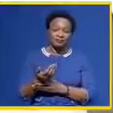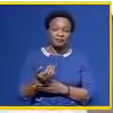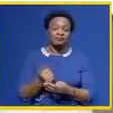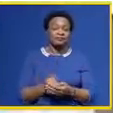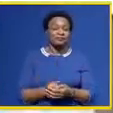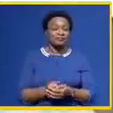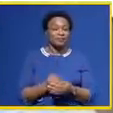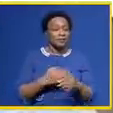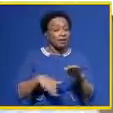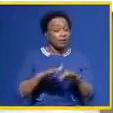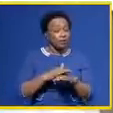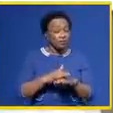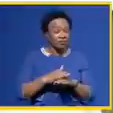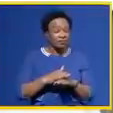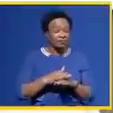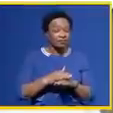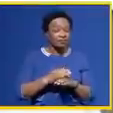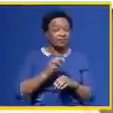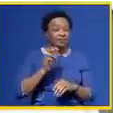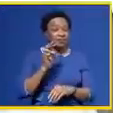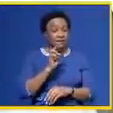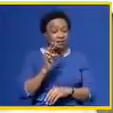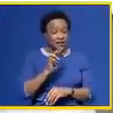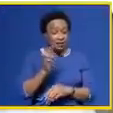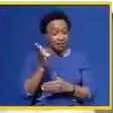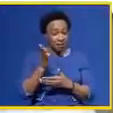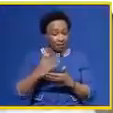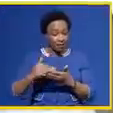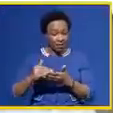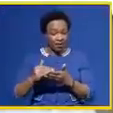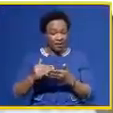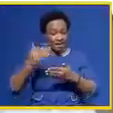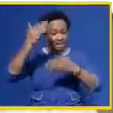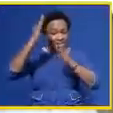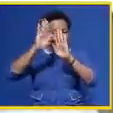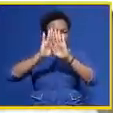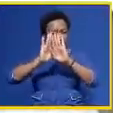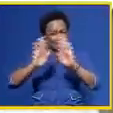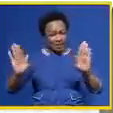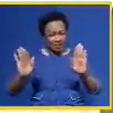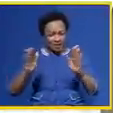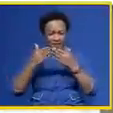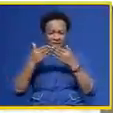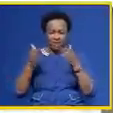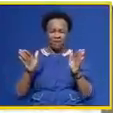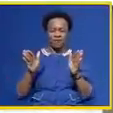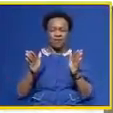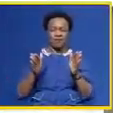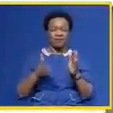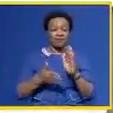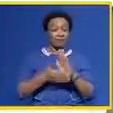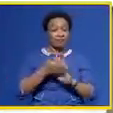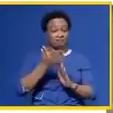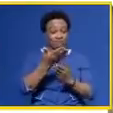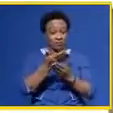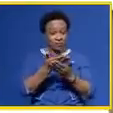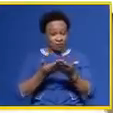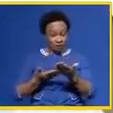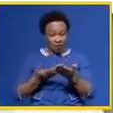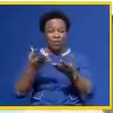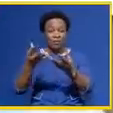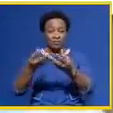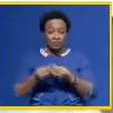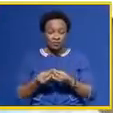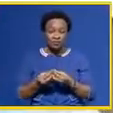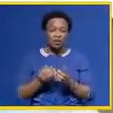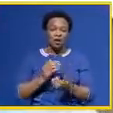Mwenyekiti CHADEMA Bara Tundu Antipas Lissu amefungua pazia la kuanza kuchukua fomu ya kuomba ridhaa ya kuteuliwa kugombea